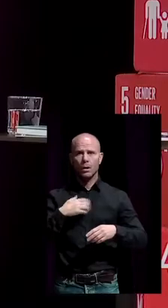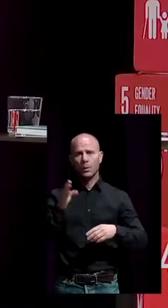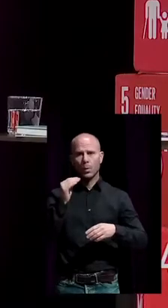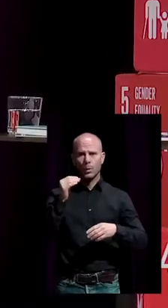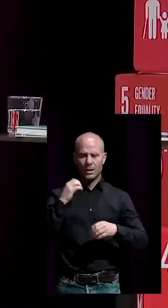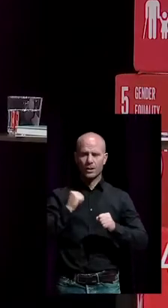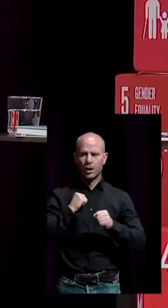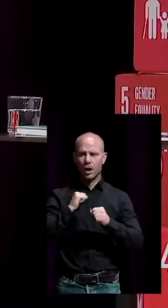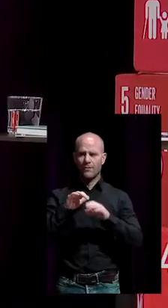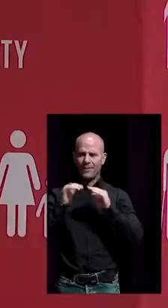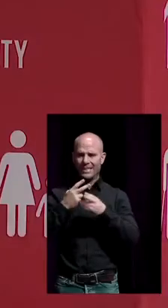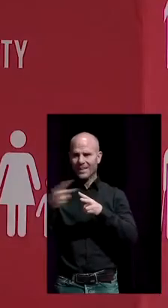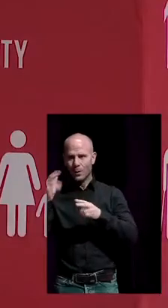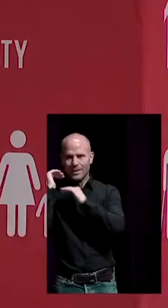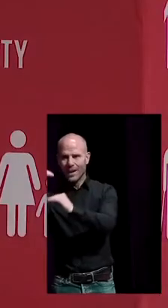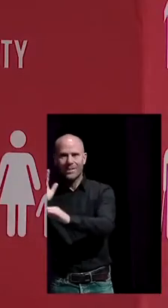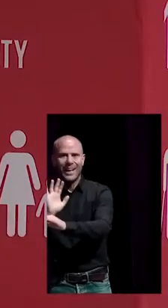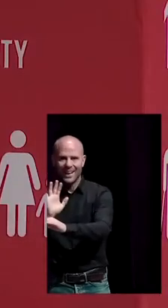skulle slå världsrekord hela tiden, utan det